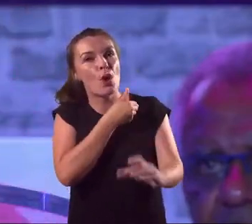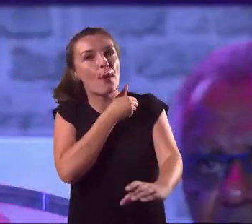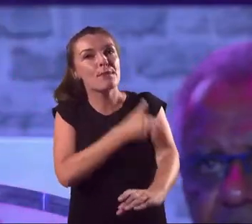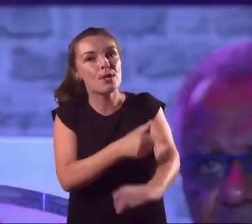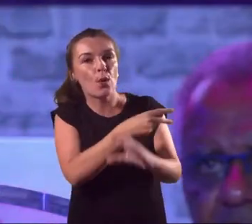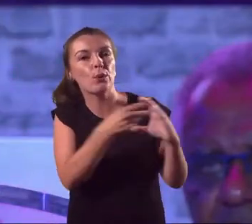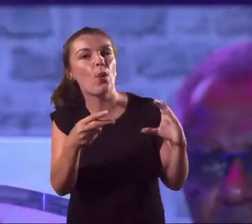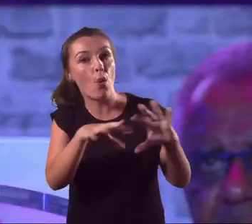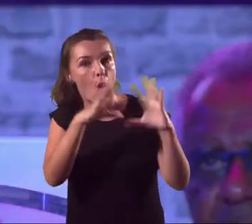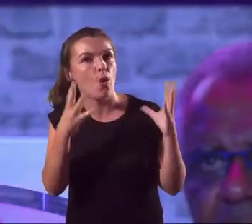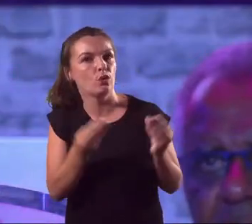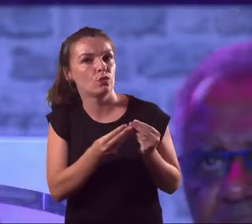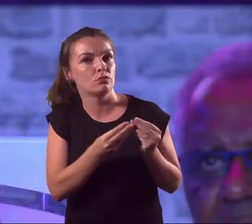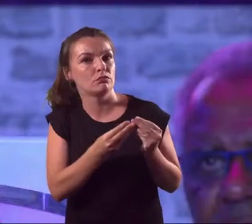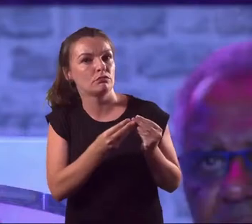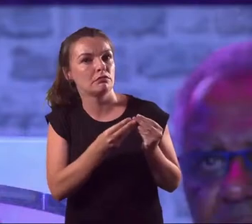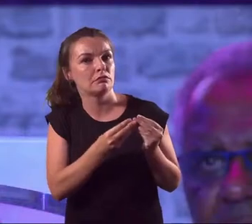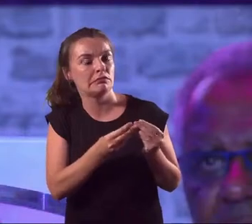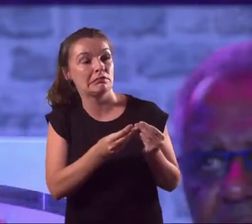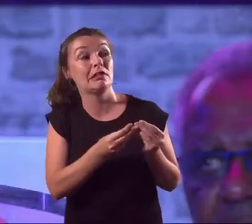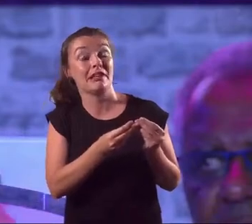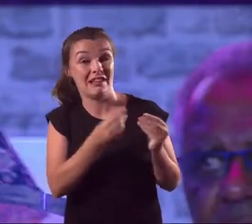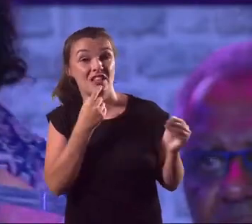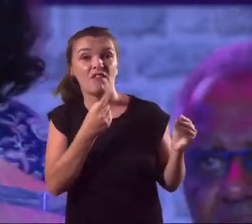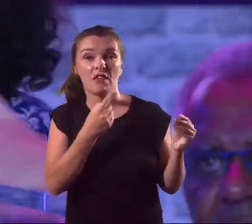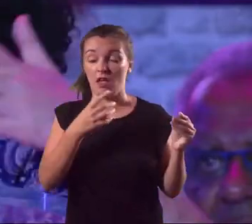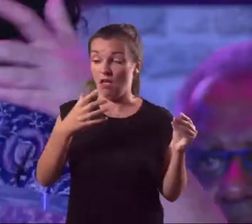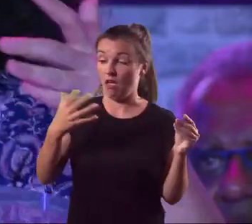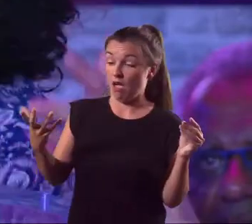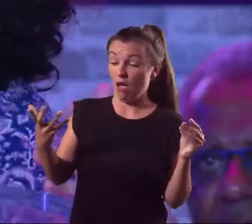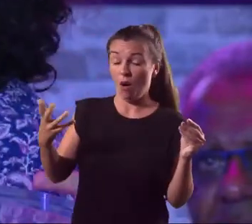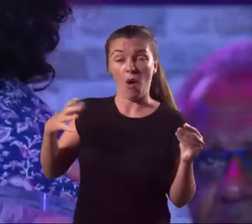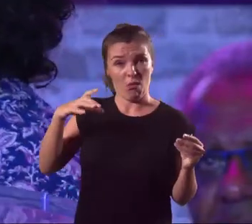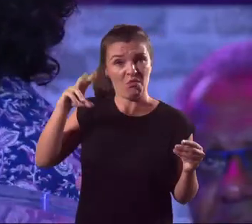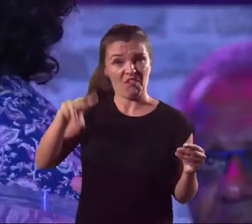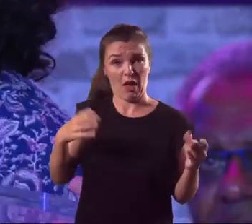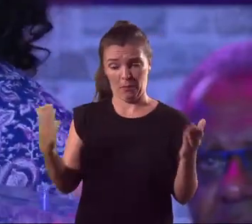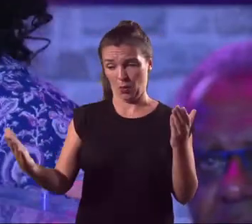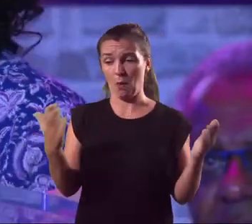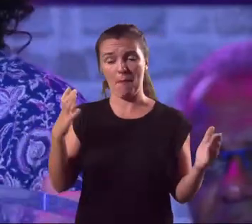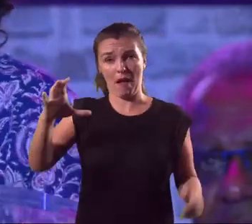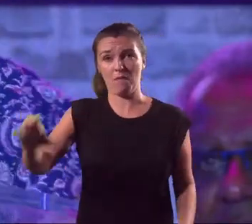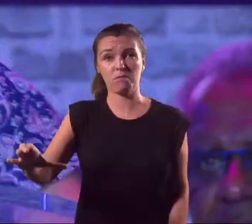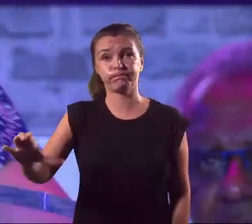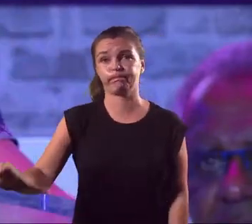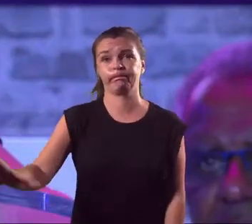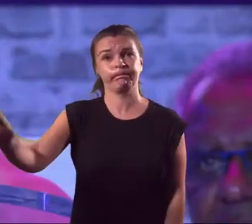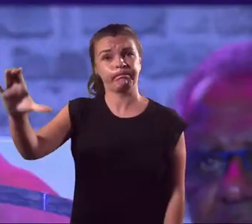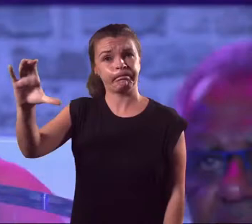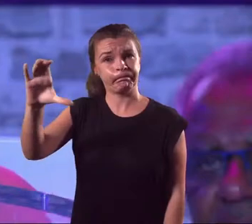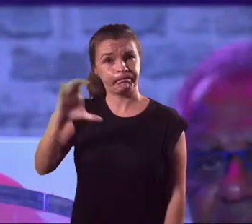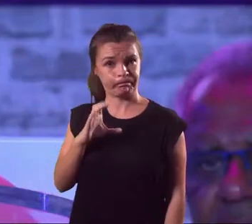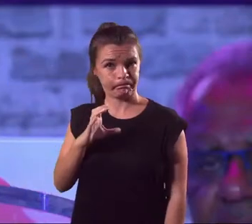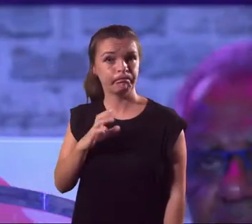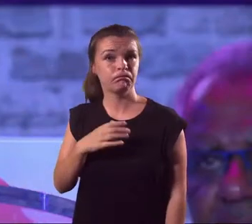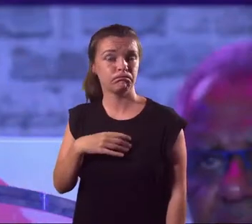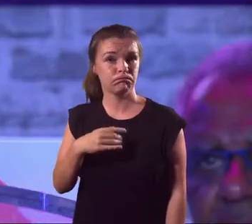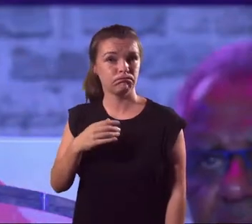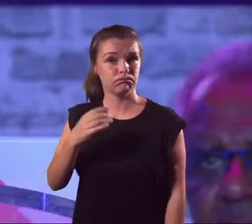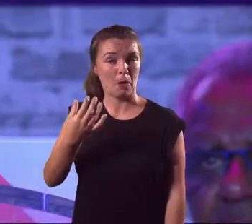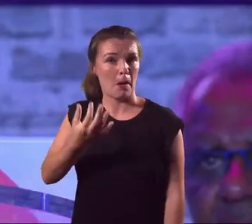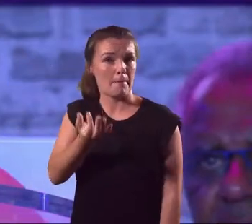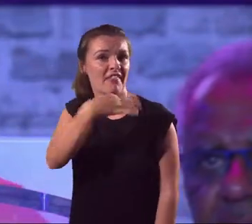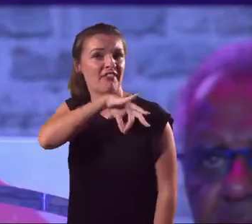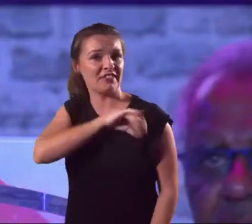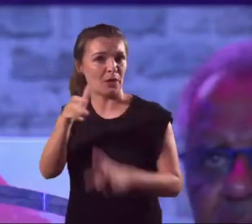en tout, et que ces quelques millions d'euros n'entameraient pas le gros pactole de bénéfices faits par ces